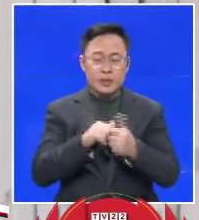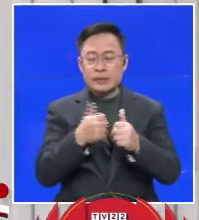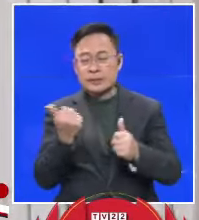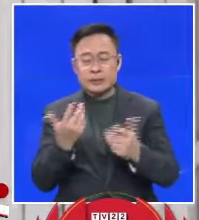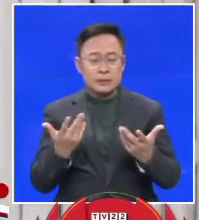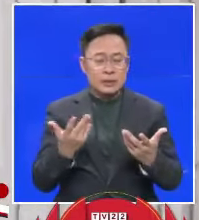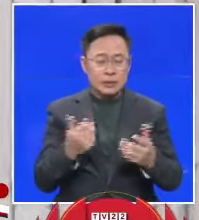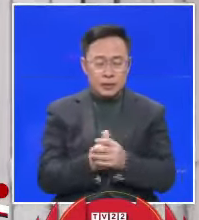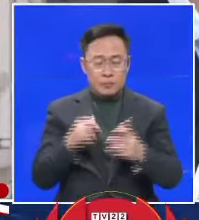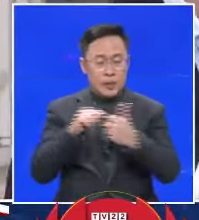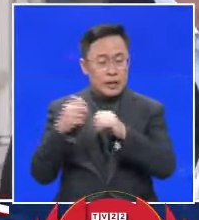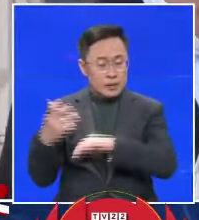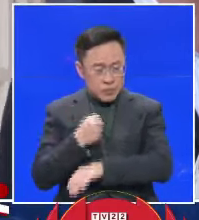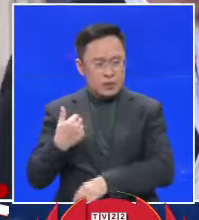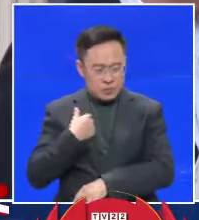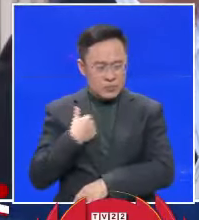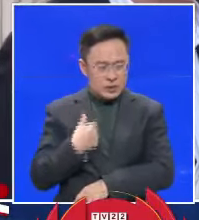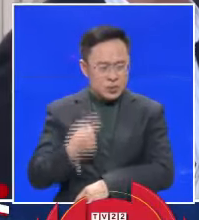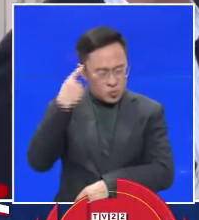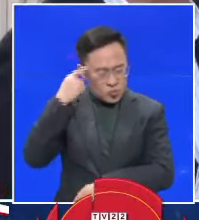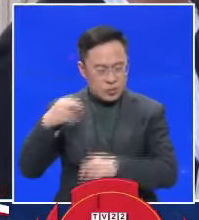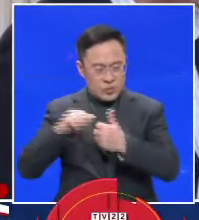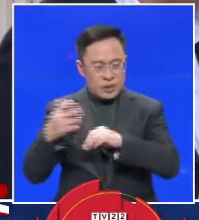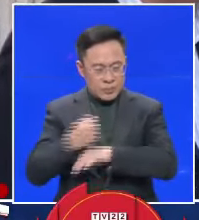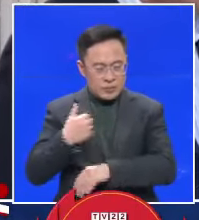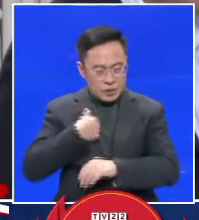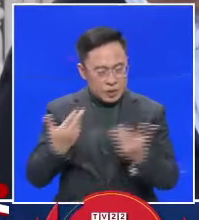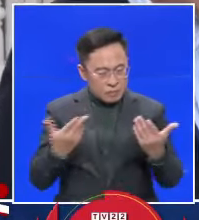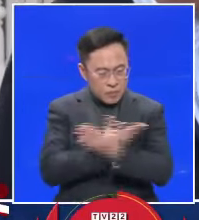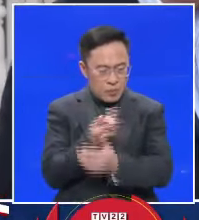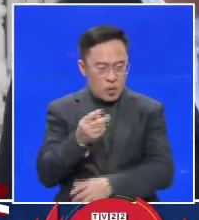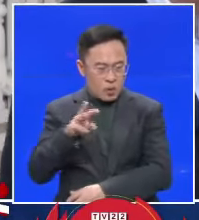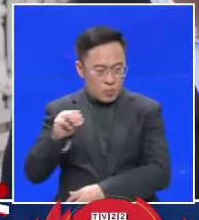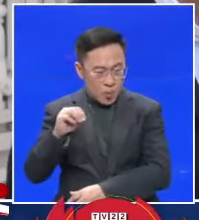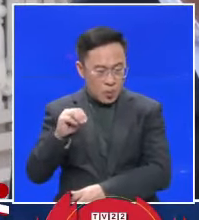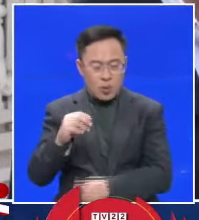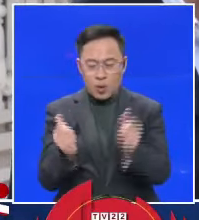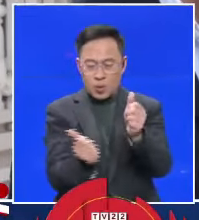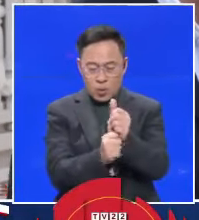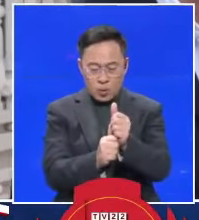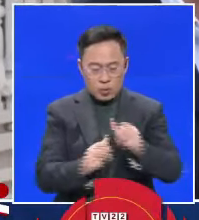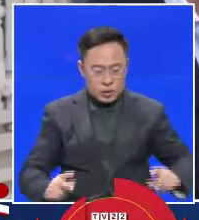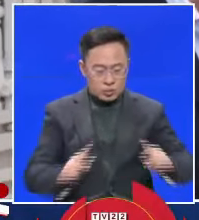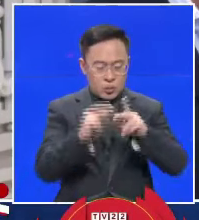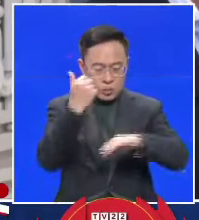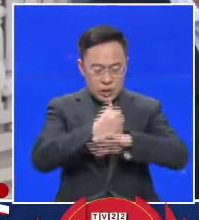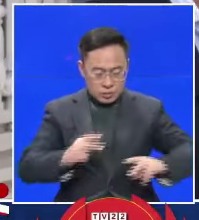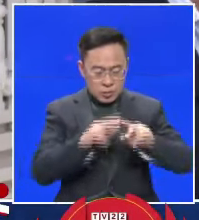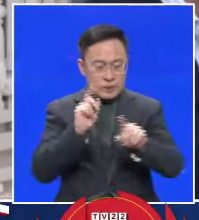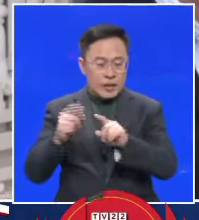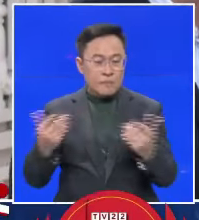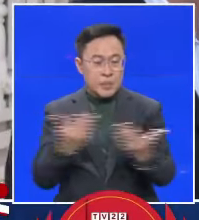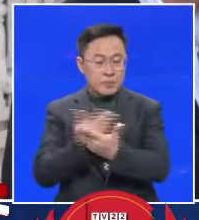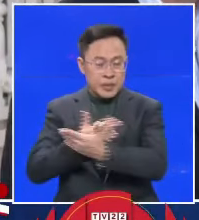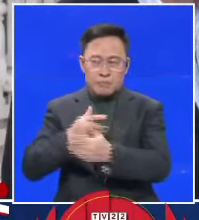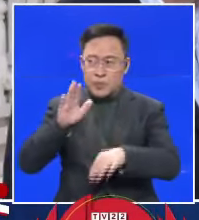ประเมินกันแน่ๆเลยเพราะว่ามันจะต้องมีการปรับครม.กันในช่วงเดือนเมษาพฤษภาใช่ไหมที่มีการประเมินกันเอาไว้นะคะเก้า